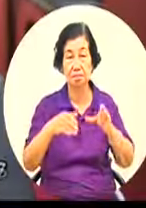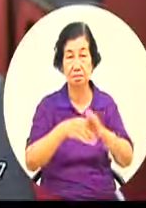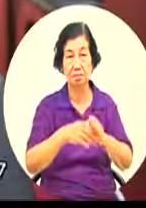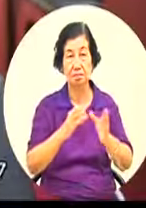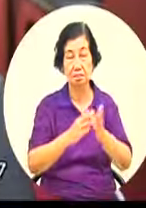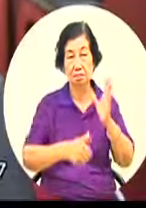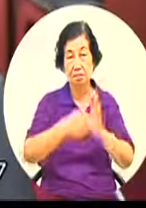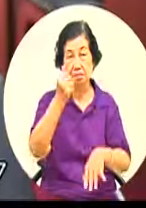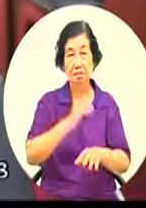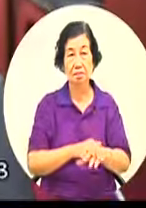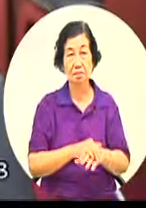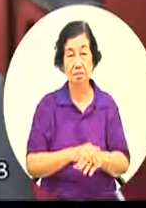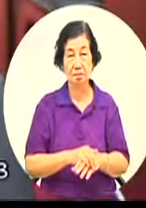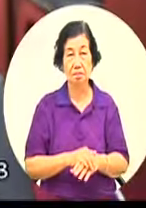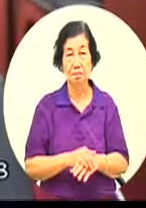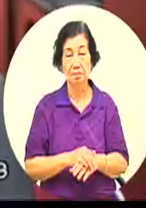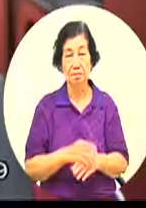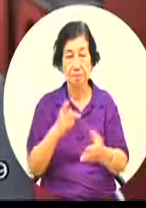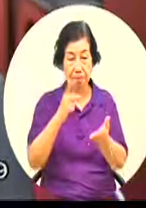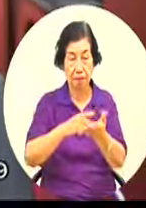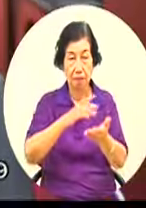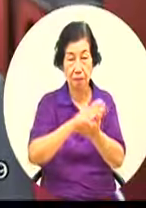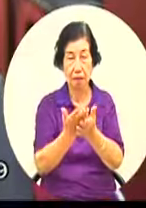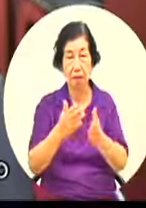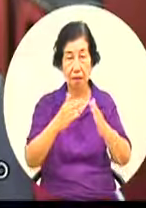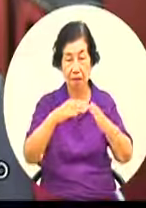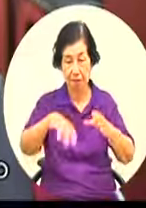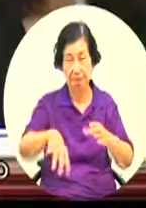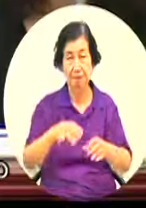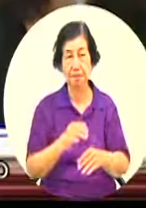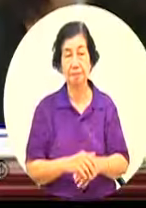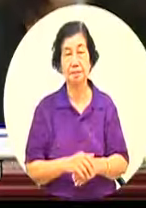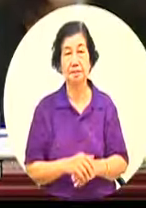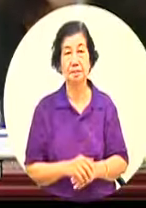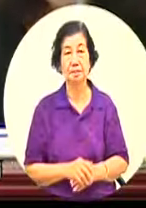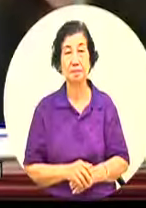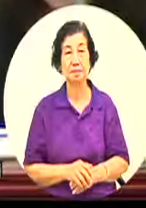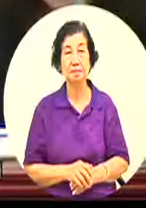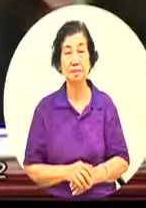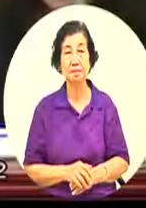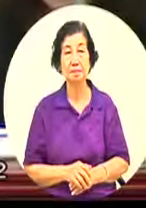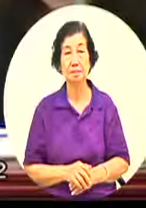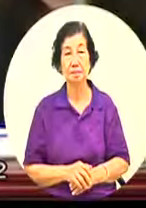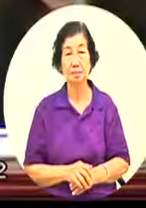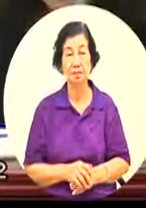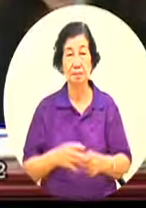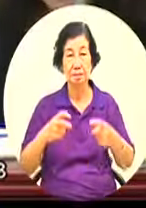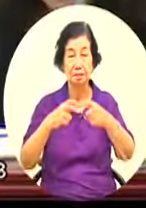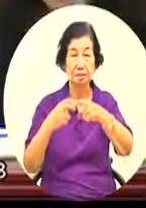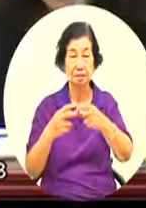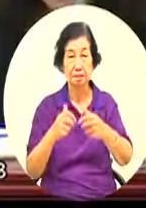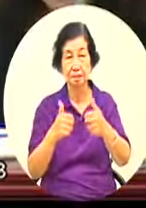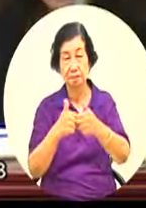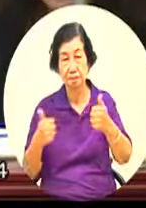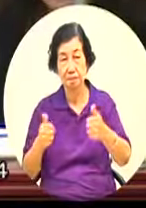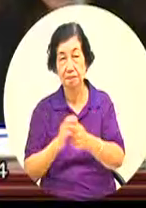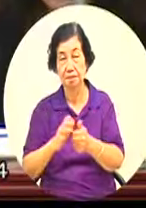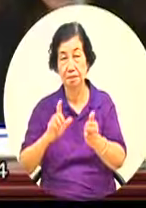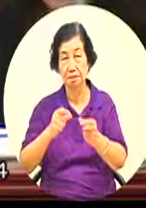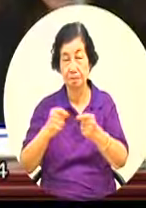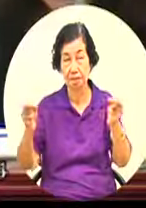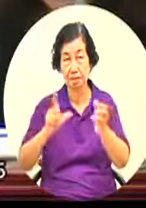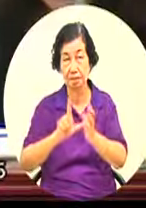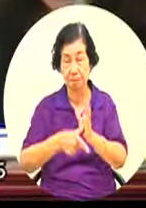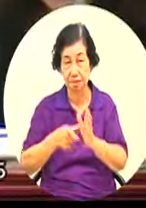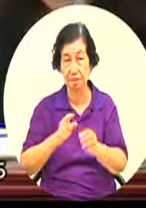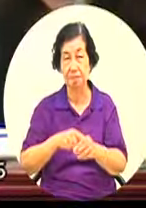们图书馆这个区块的问题？ 局长，请回答。 好，谢谢主席，谢谢李议员。李议员长期在关心那个文中